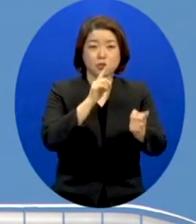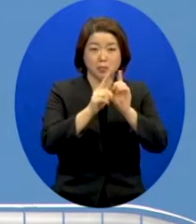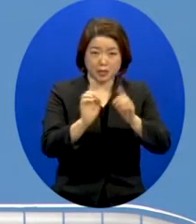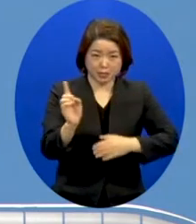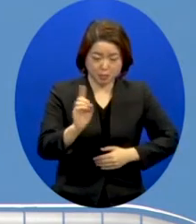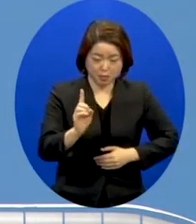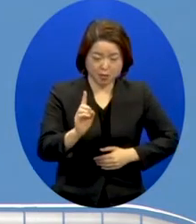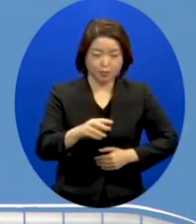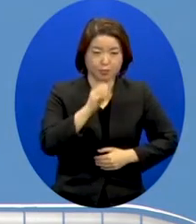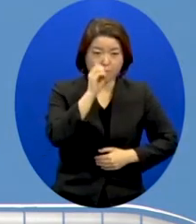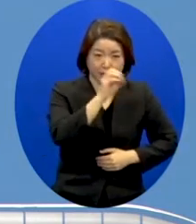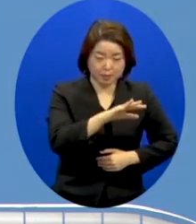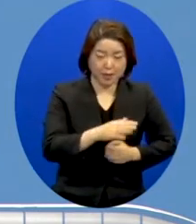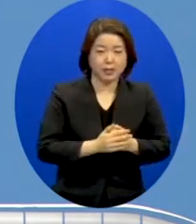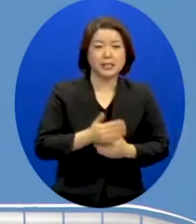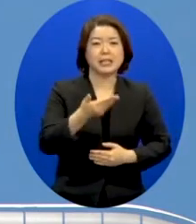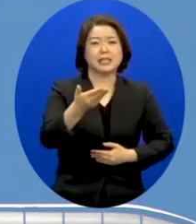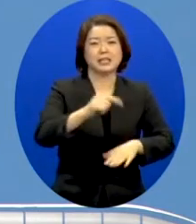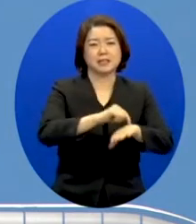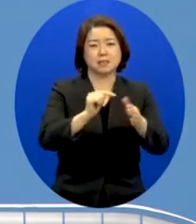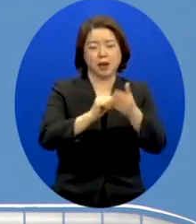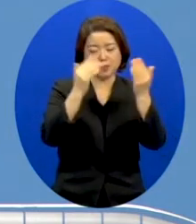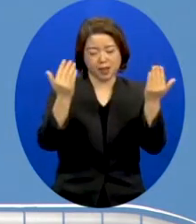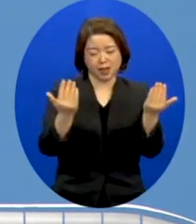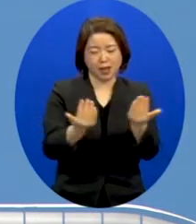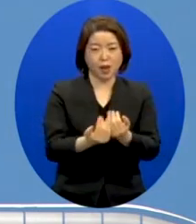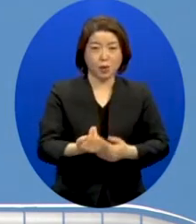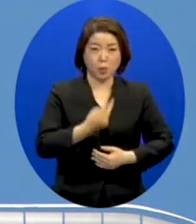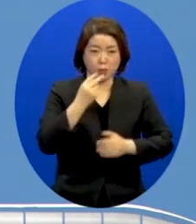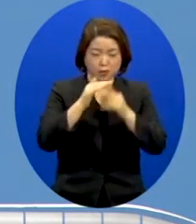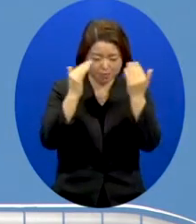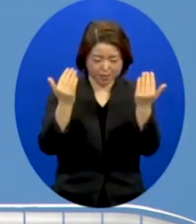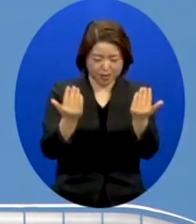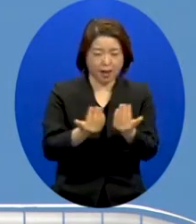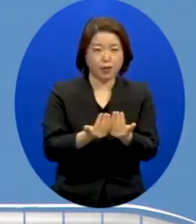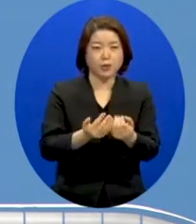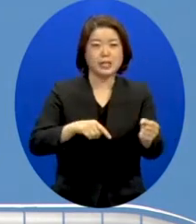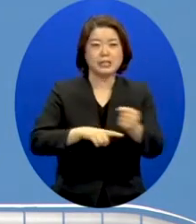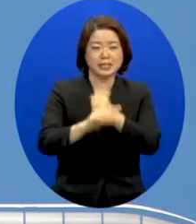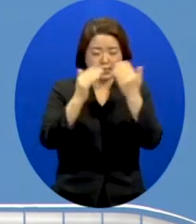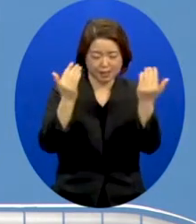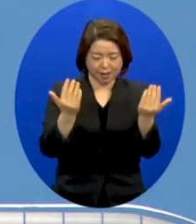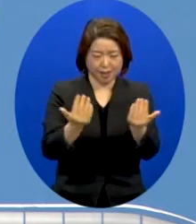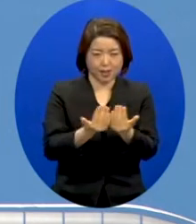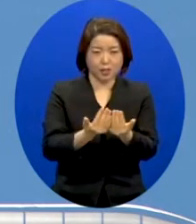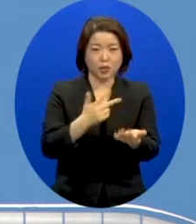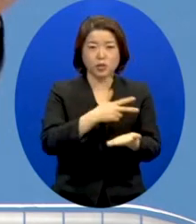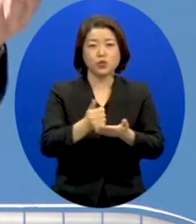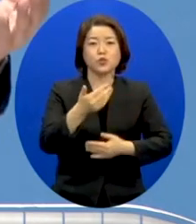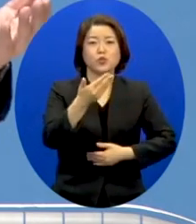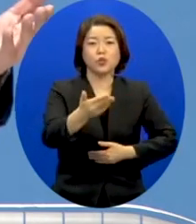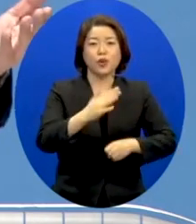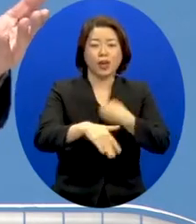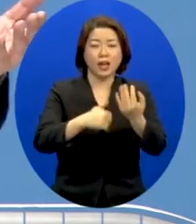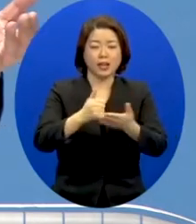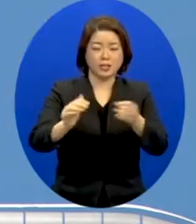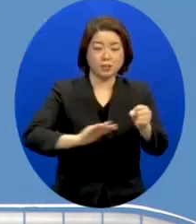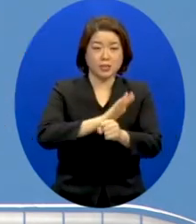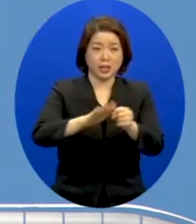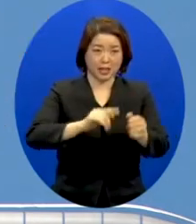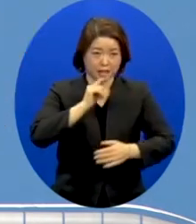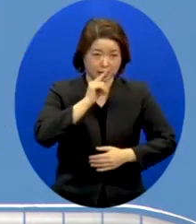예수께서 이르시되 내 마음을 다하고 목숨을 다하고 뜻을 다하여 주 너의 하나님을 사랑하라 하셨으니